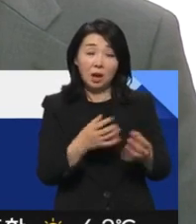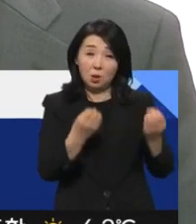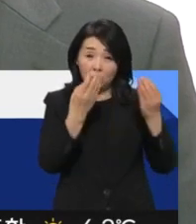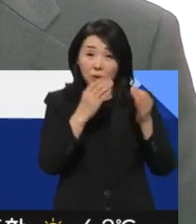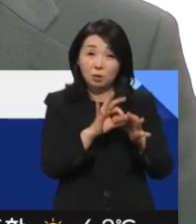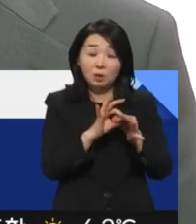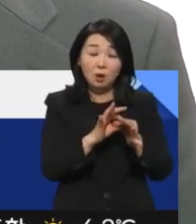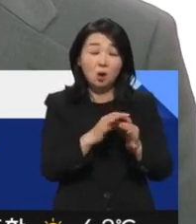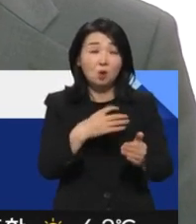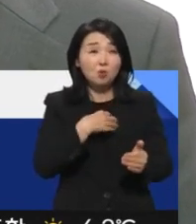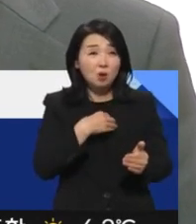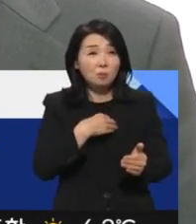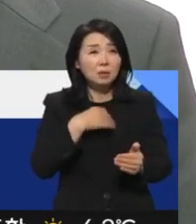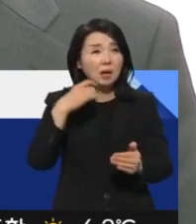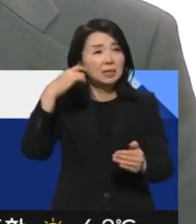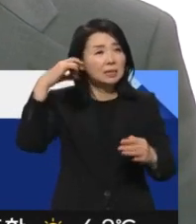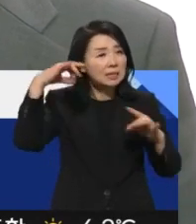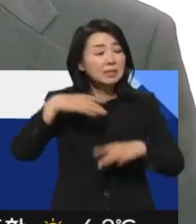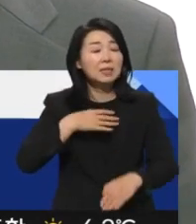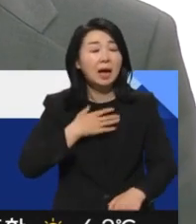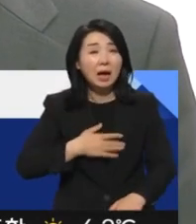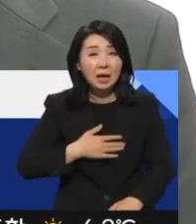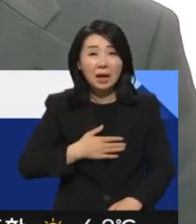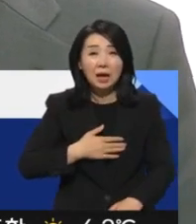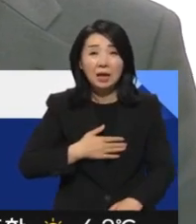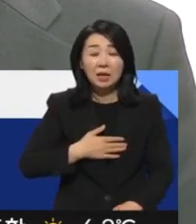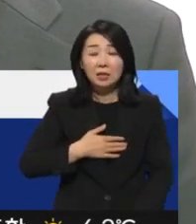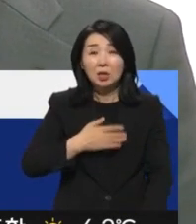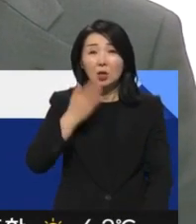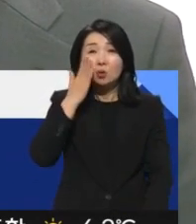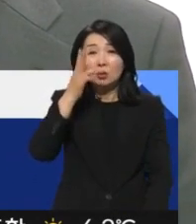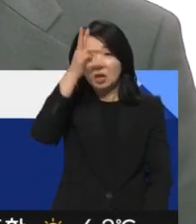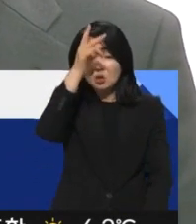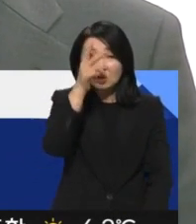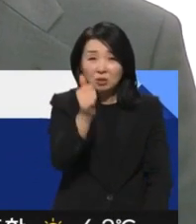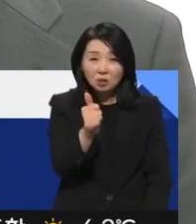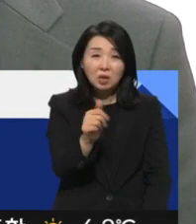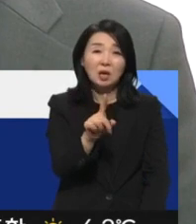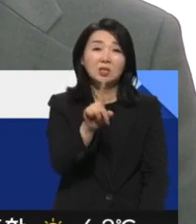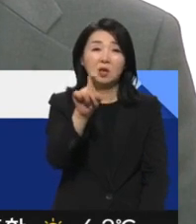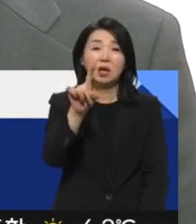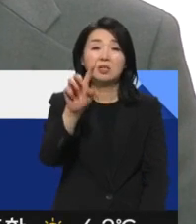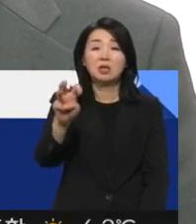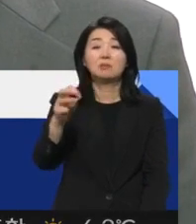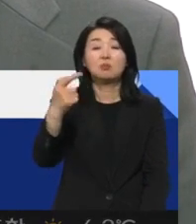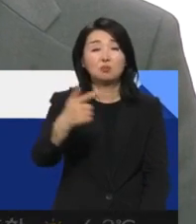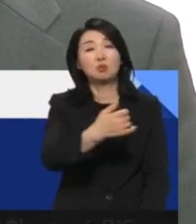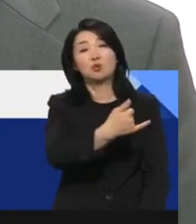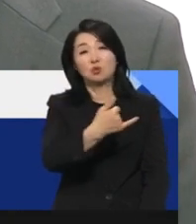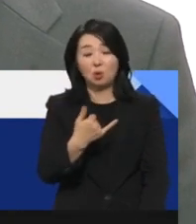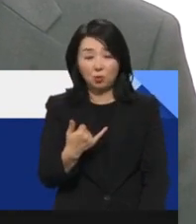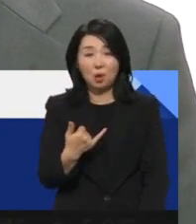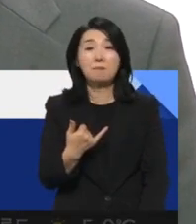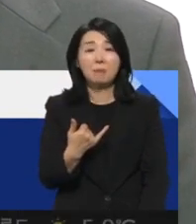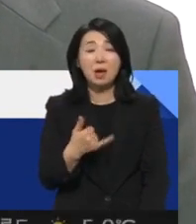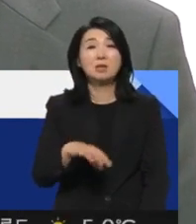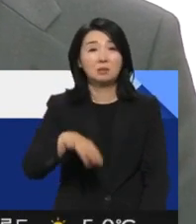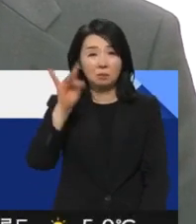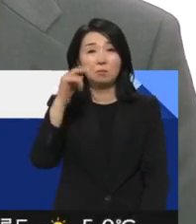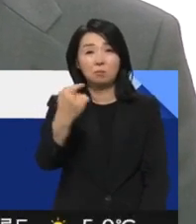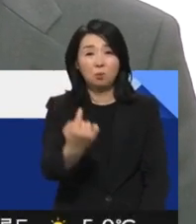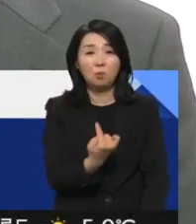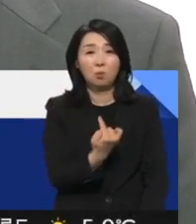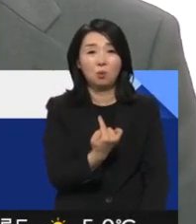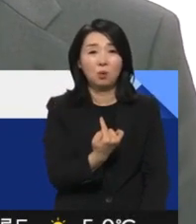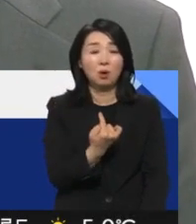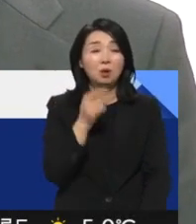관련해서 위험성을 인지한 거는 이임재 서장으로부터 11시 36분에 전화를 통해서 받은 게 최초였습니다.